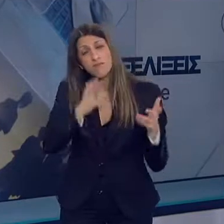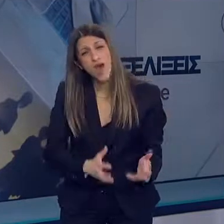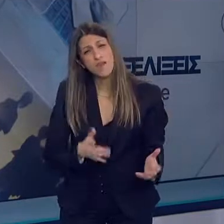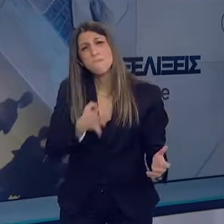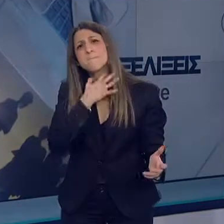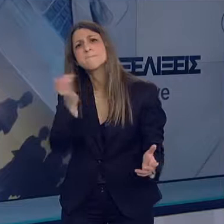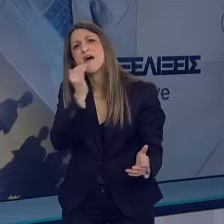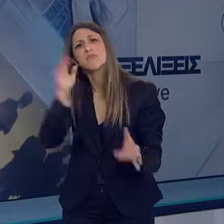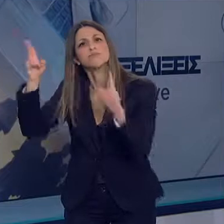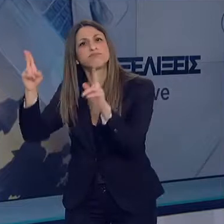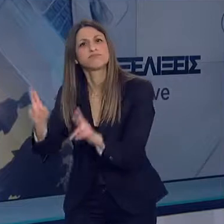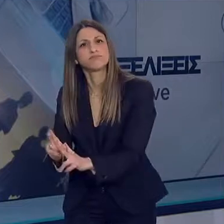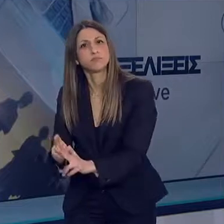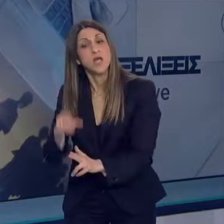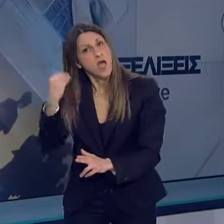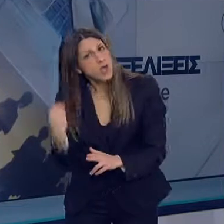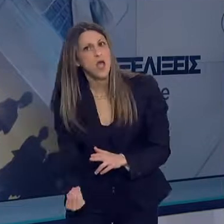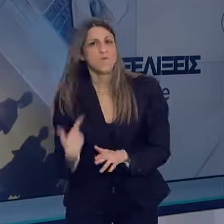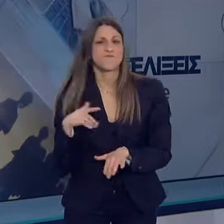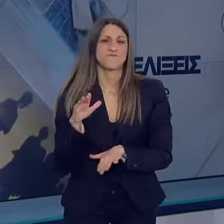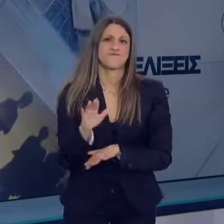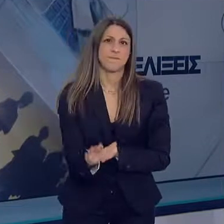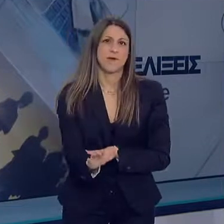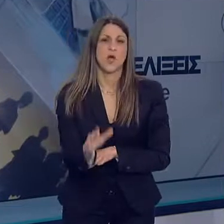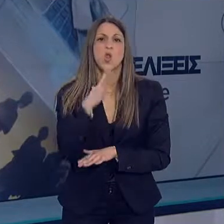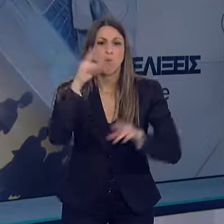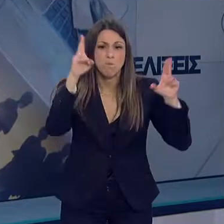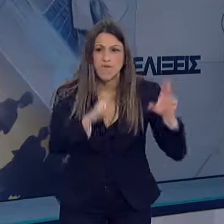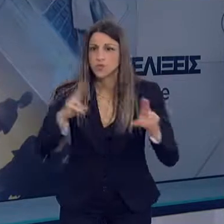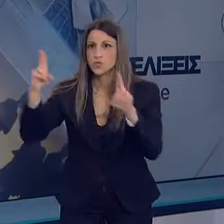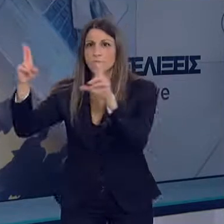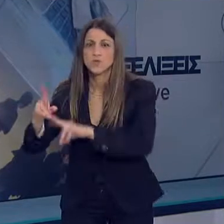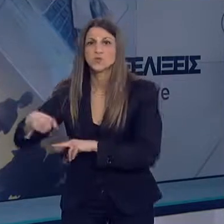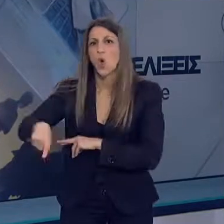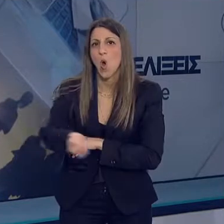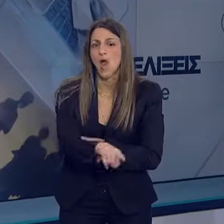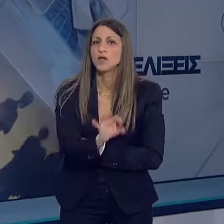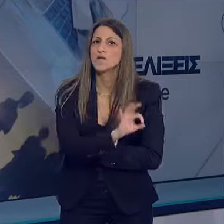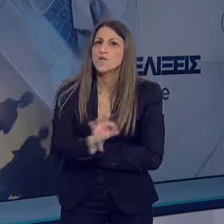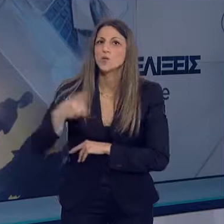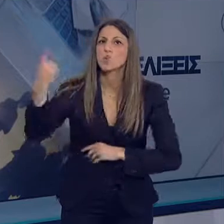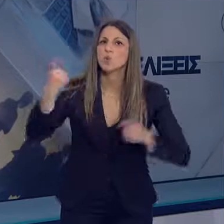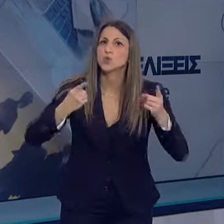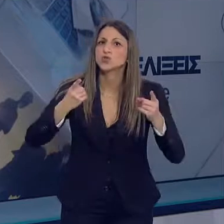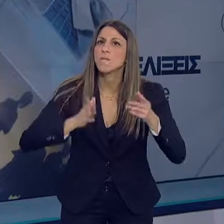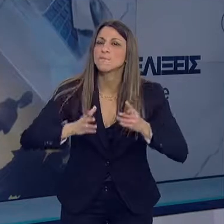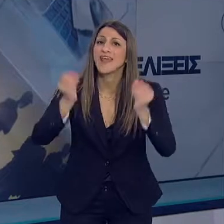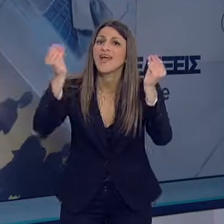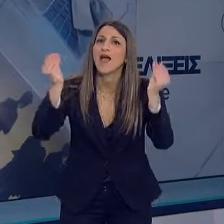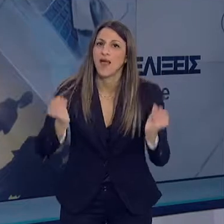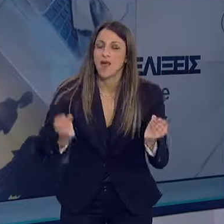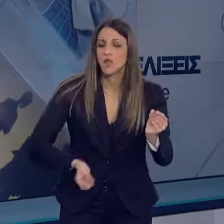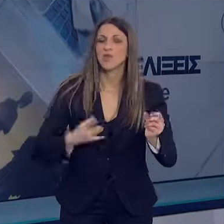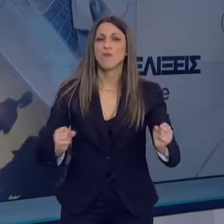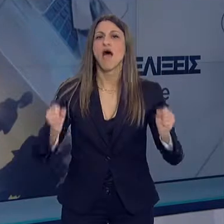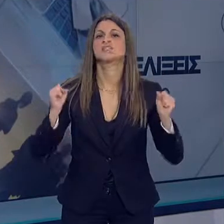σημαντική παράμετρος στην παρακολούθηση της επιδημίας στην πατρίδα μας. Και δεν έχουμε δει μια τέτοια ένδειξη. Αισθανόμαστε λοιπόν